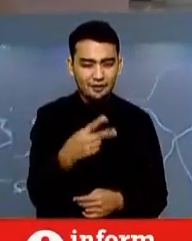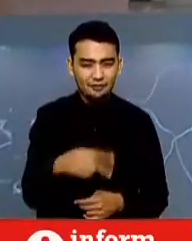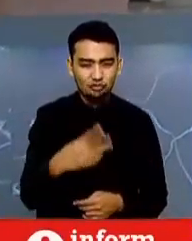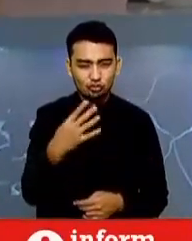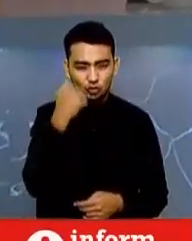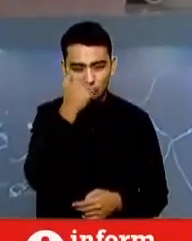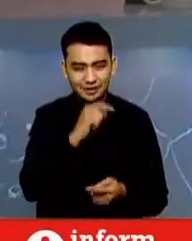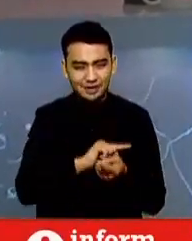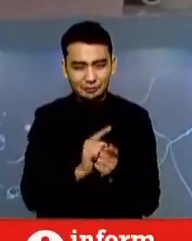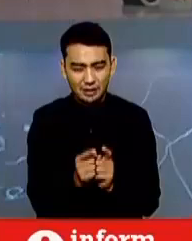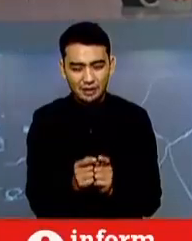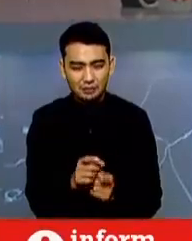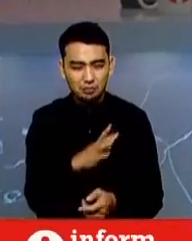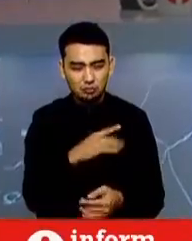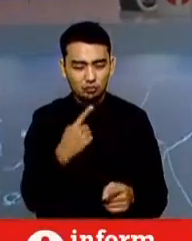те